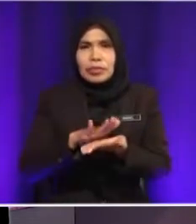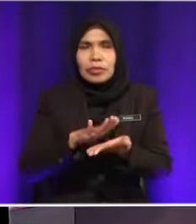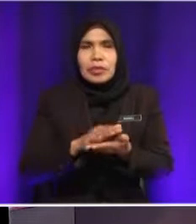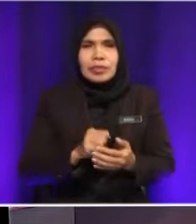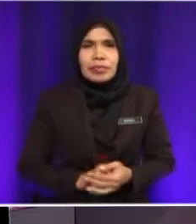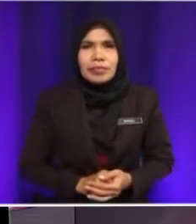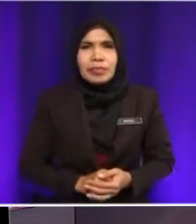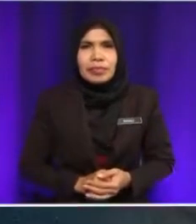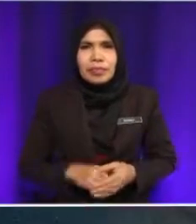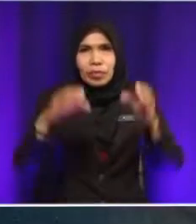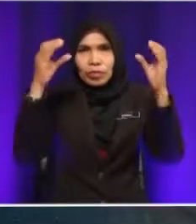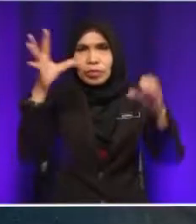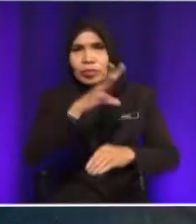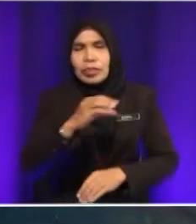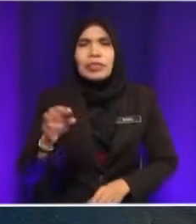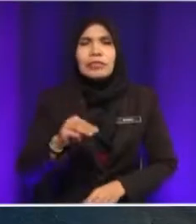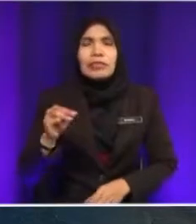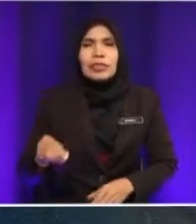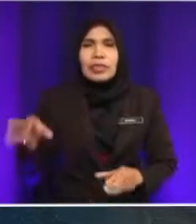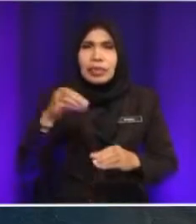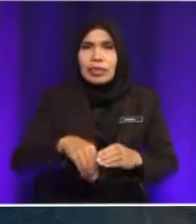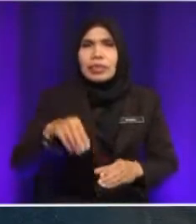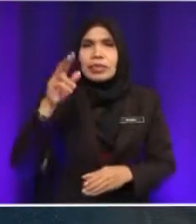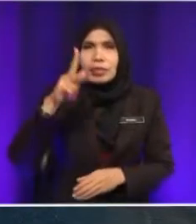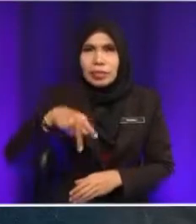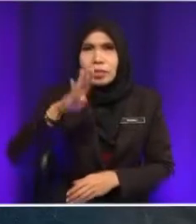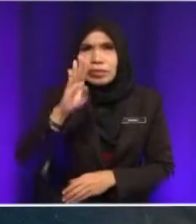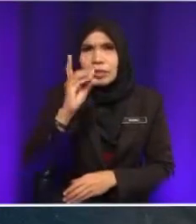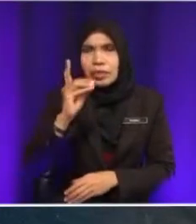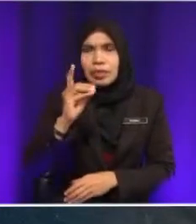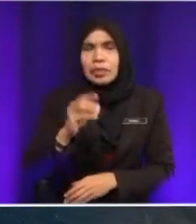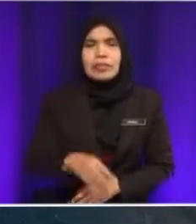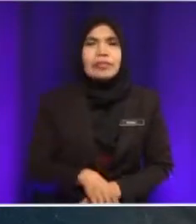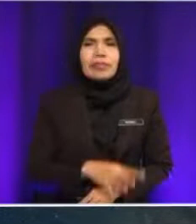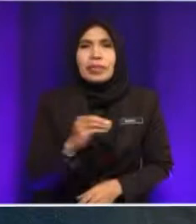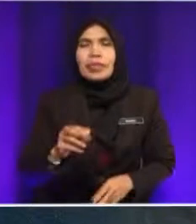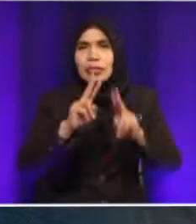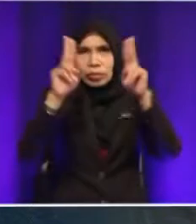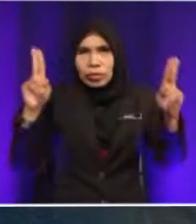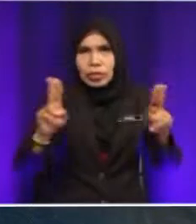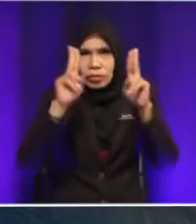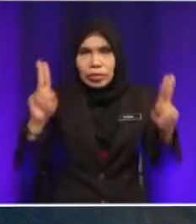dalam PBD dan juga dalam ujian yang sama dengan ujian akhir